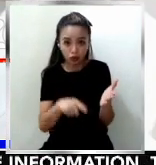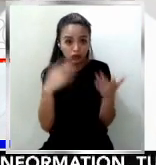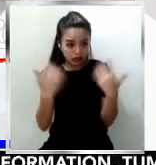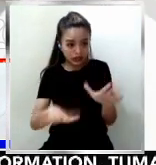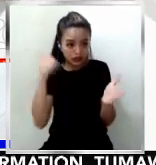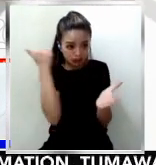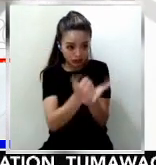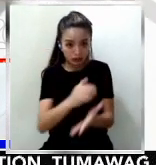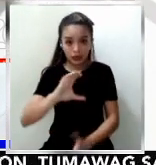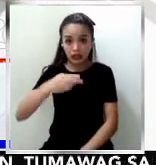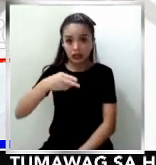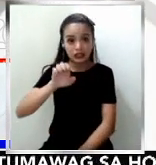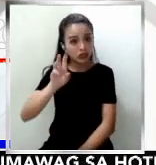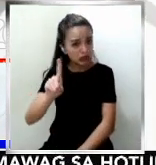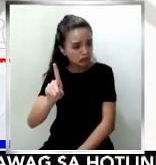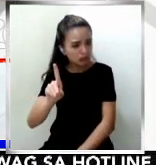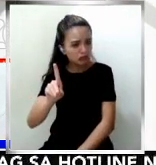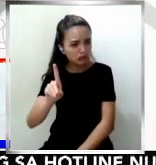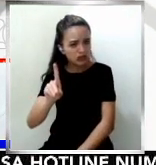So